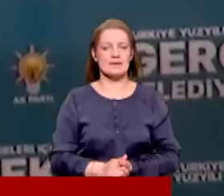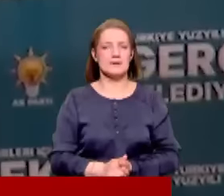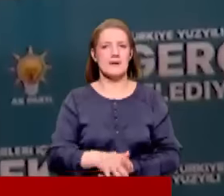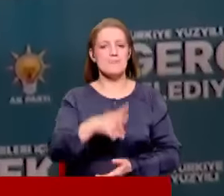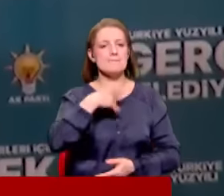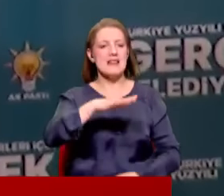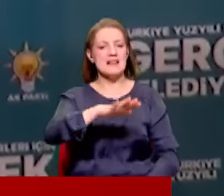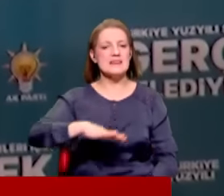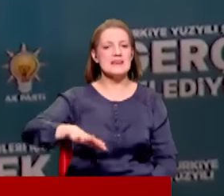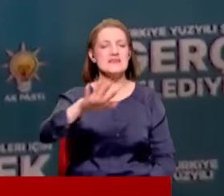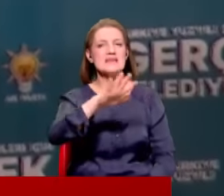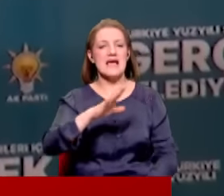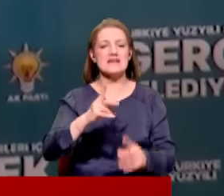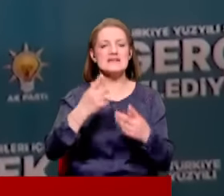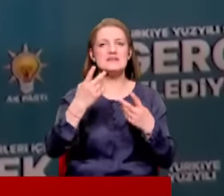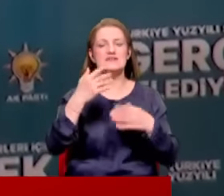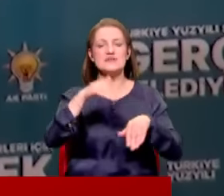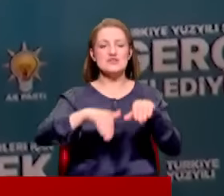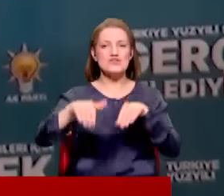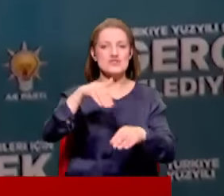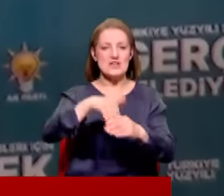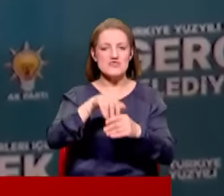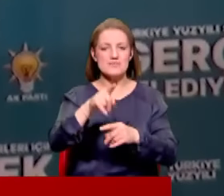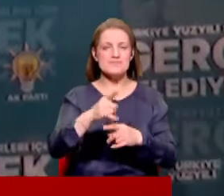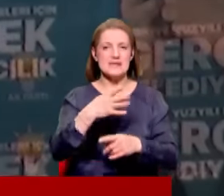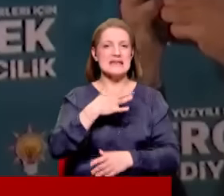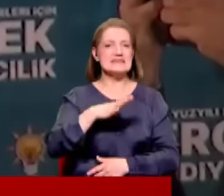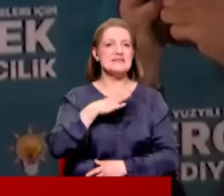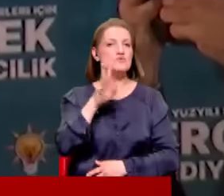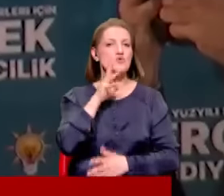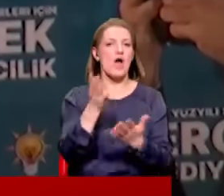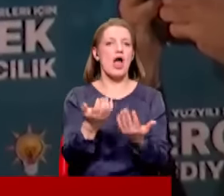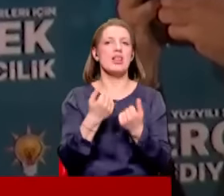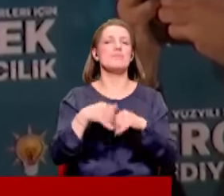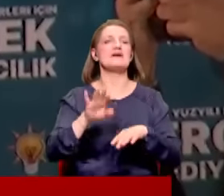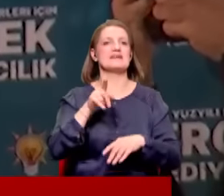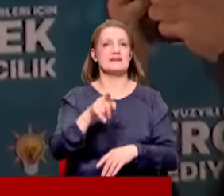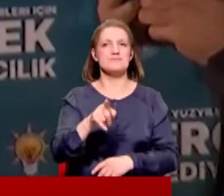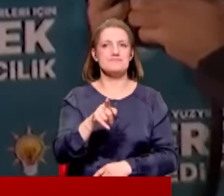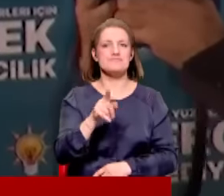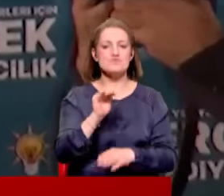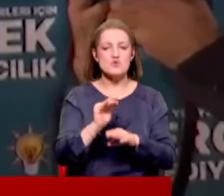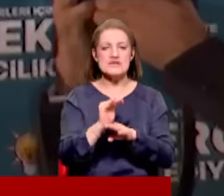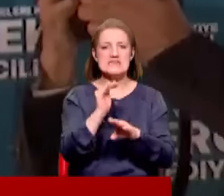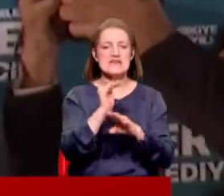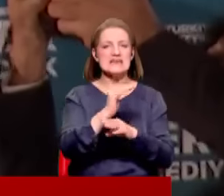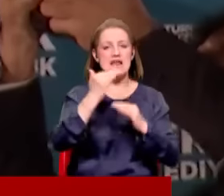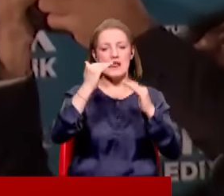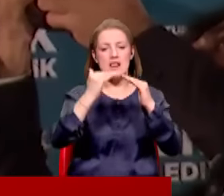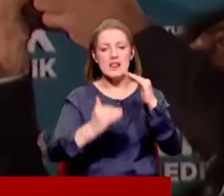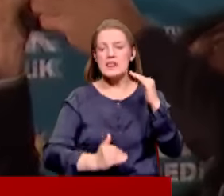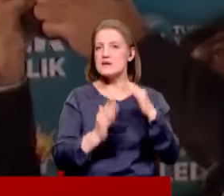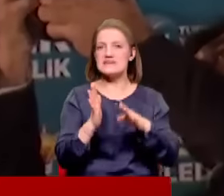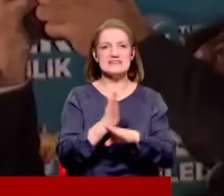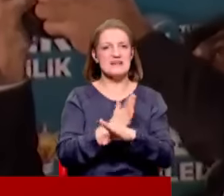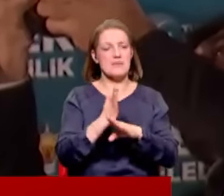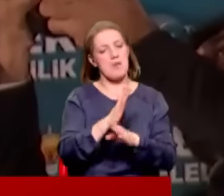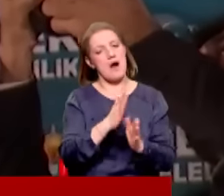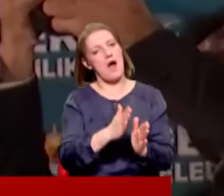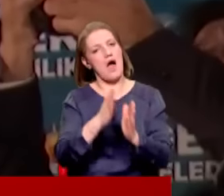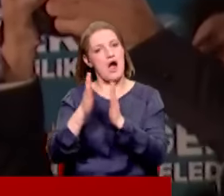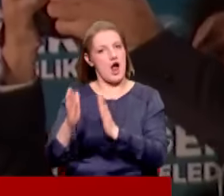Yerel seçim imtihanından umduğumuz neticeyi alamadık. Yerel bazda yaşanan bu gerilemenin sebeplerini